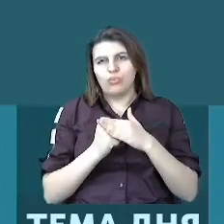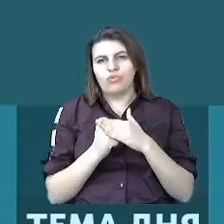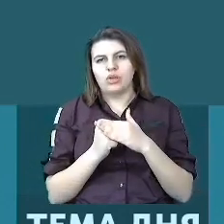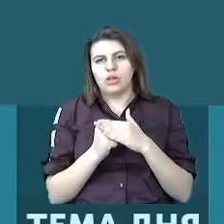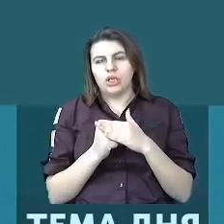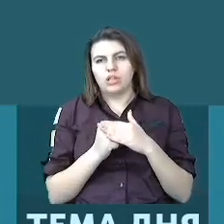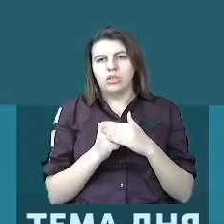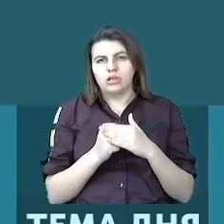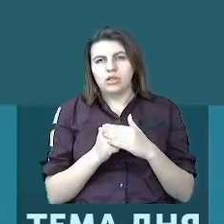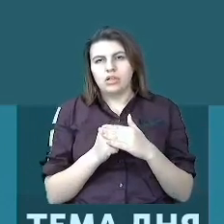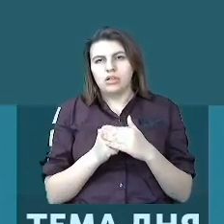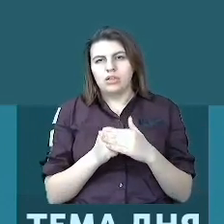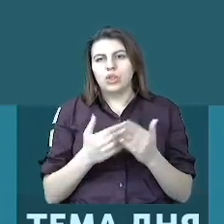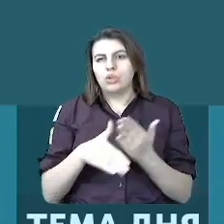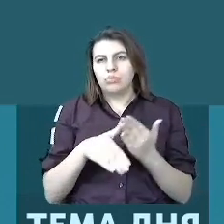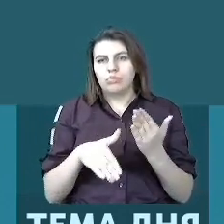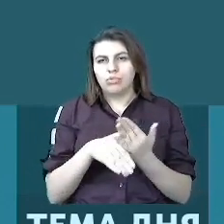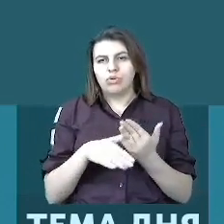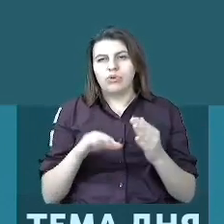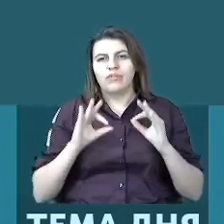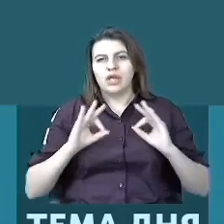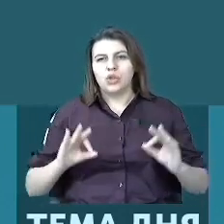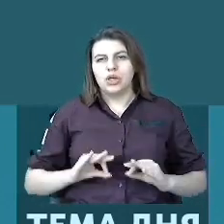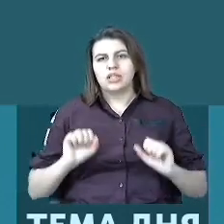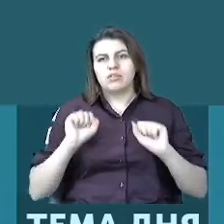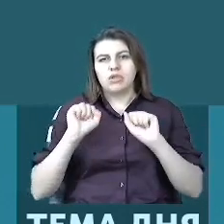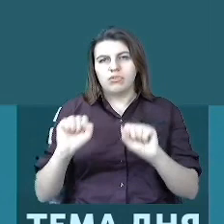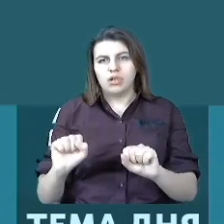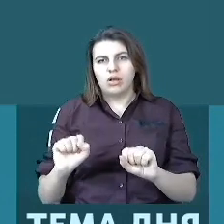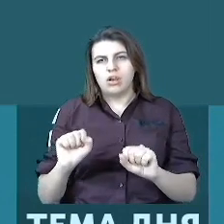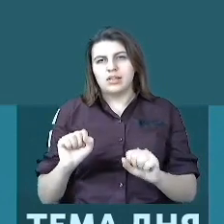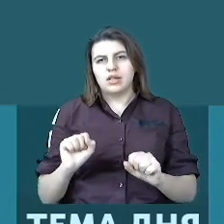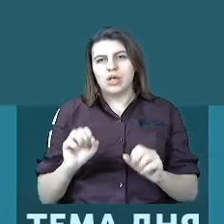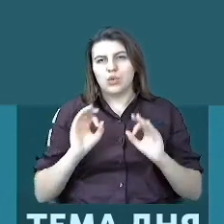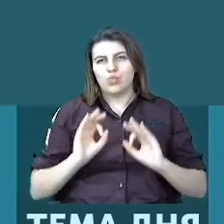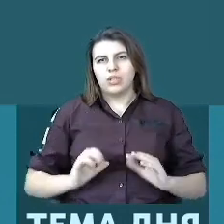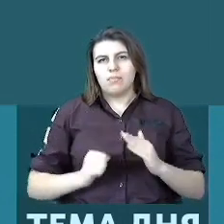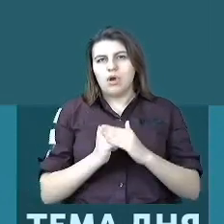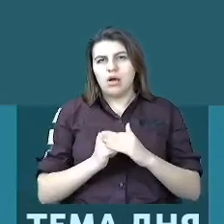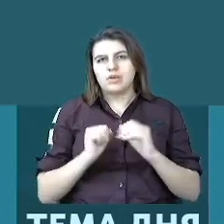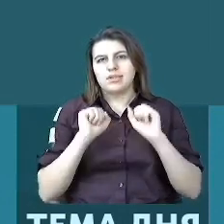аргументованої допомоги від юристів-адвокатів, зникне юридична база захисту працівника в цілому.